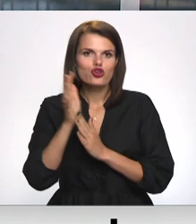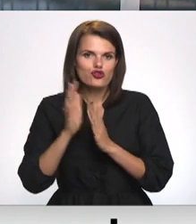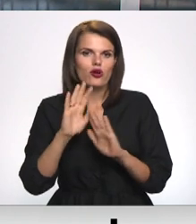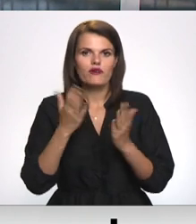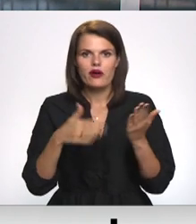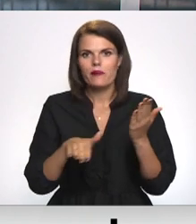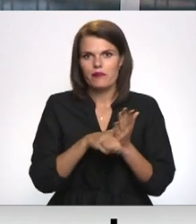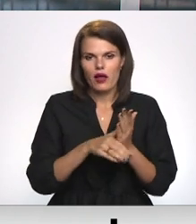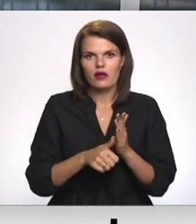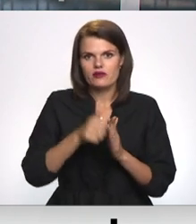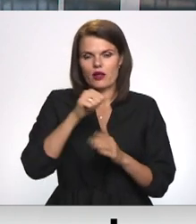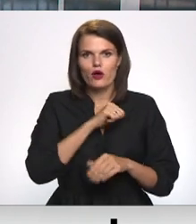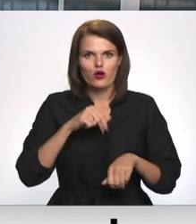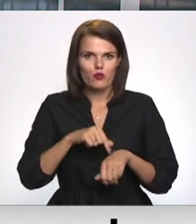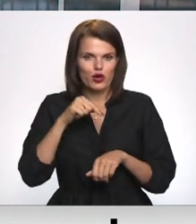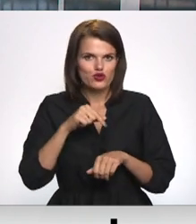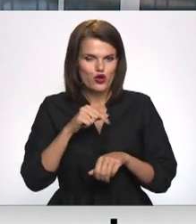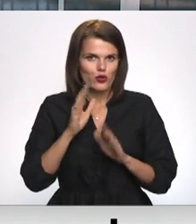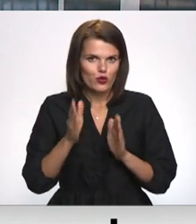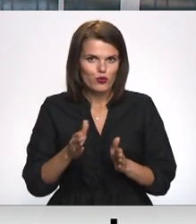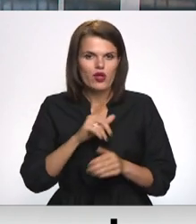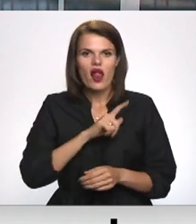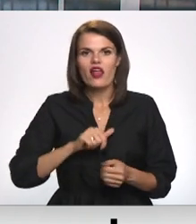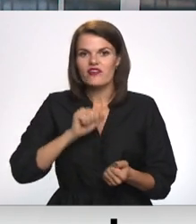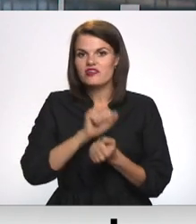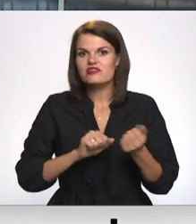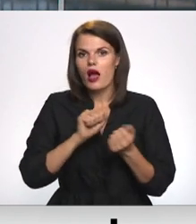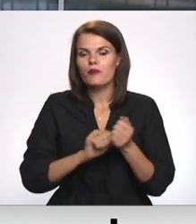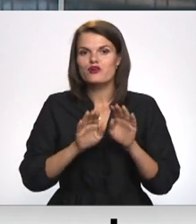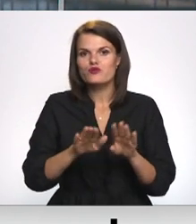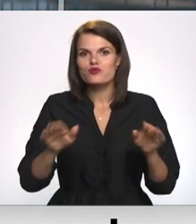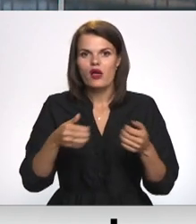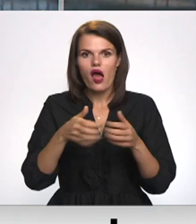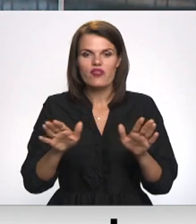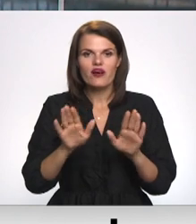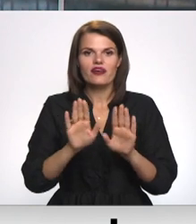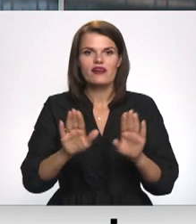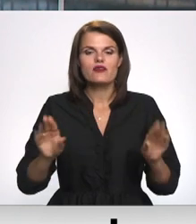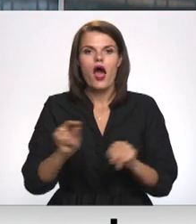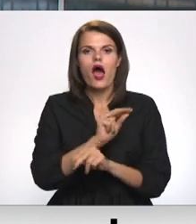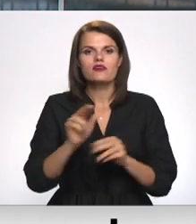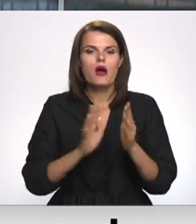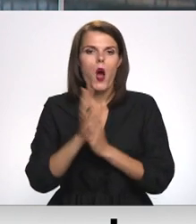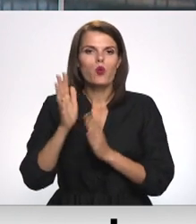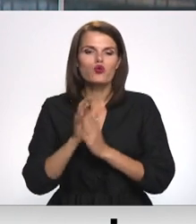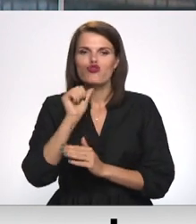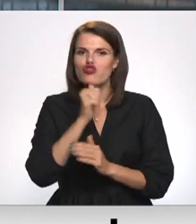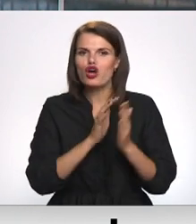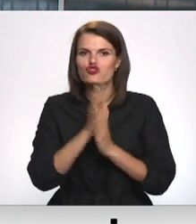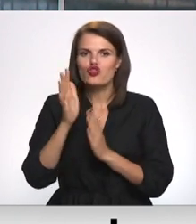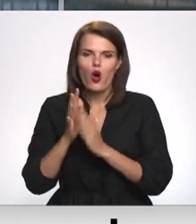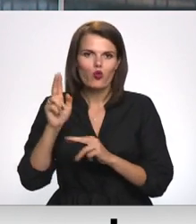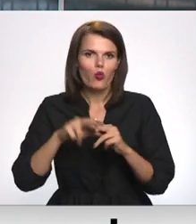arī uzturēt labāku pašsajūtu? Latvijas dabas muzejā durvis vērus izstādi par ārstniecības augu garšaugu un